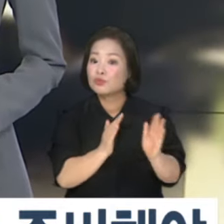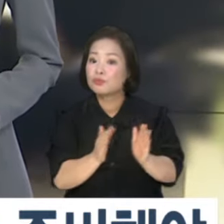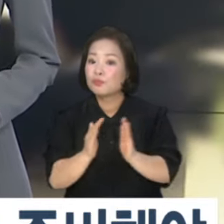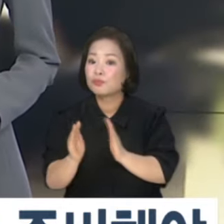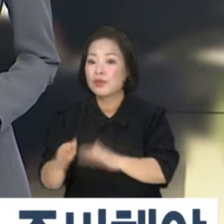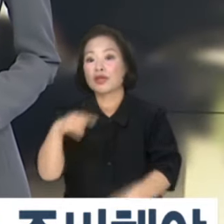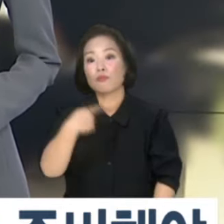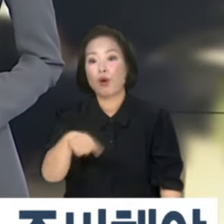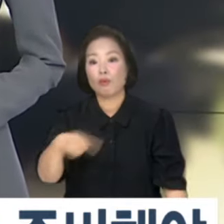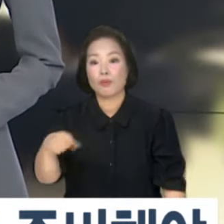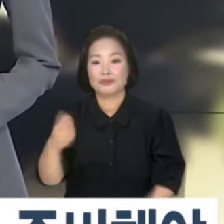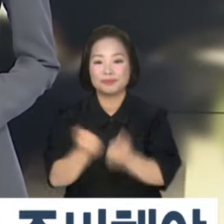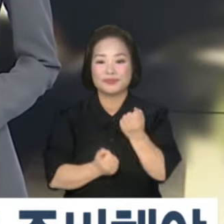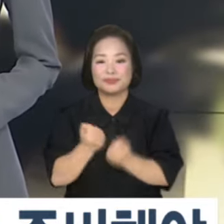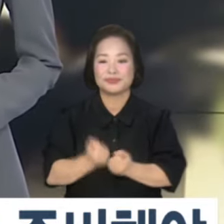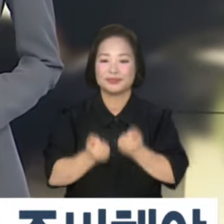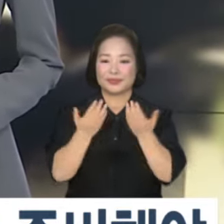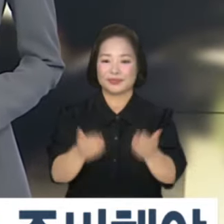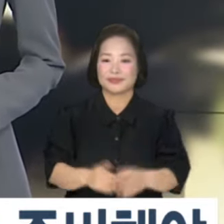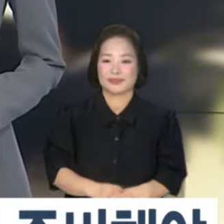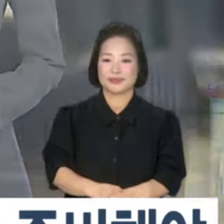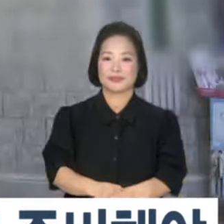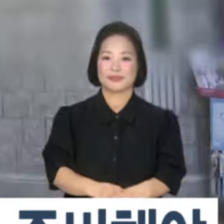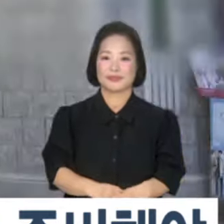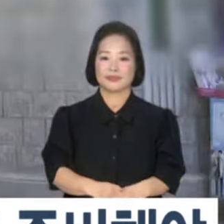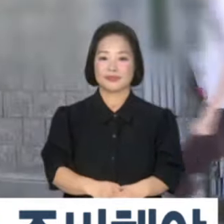필요한지 안채린 기자의 보도입니다